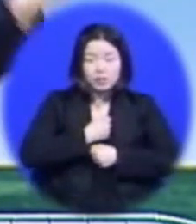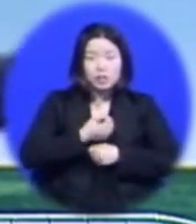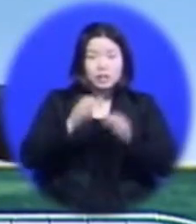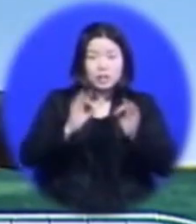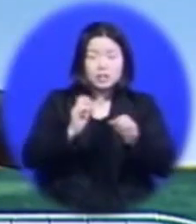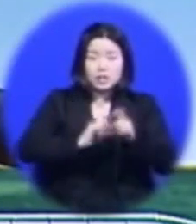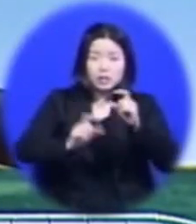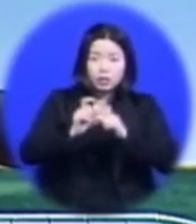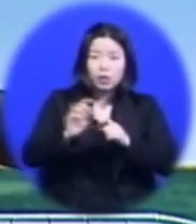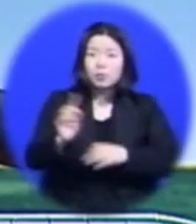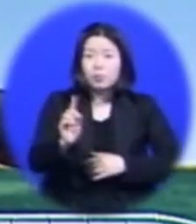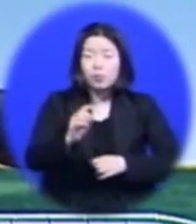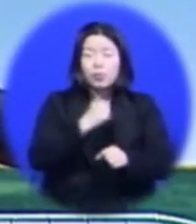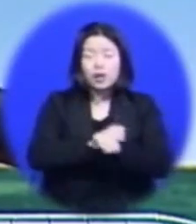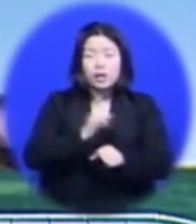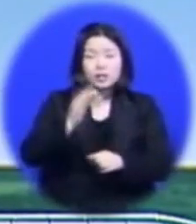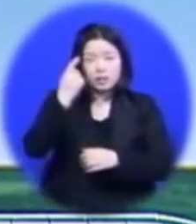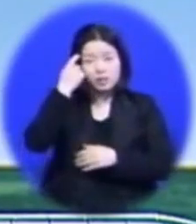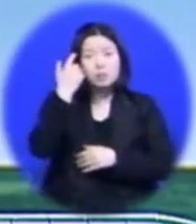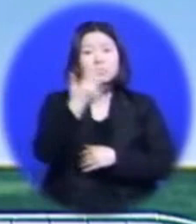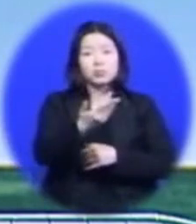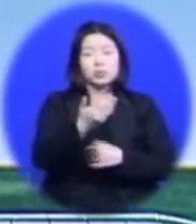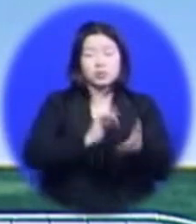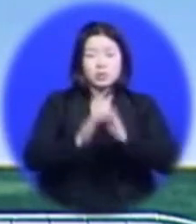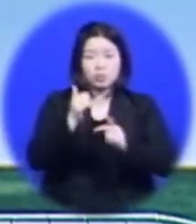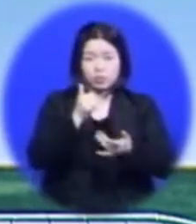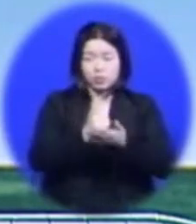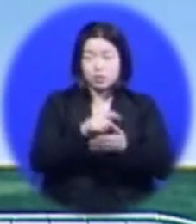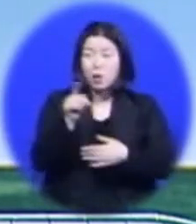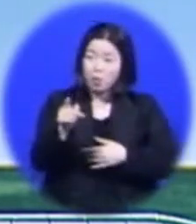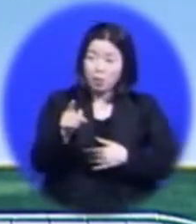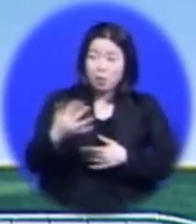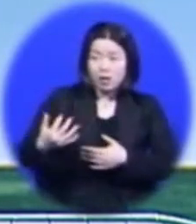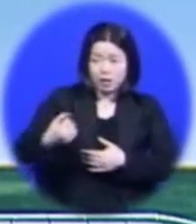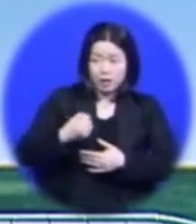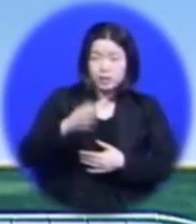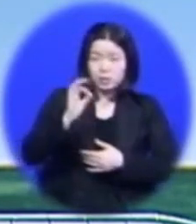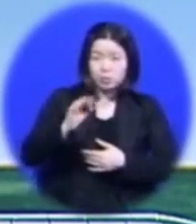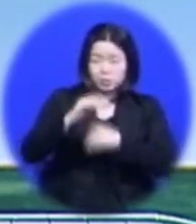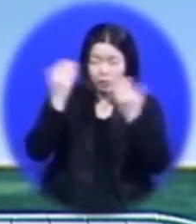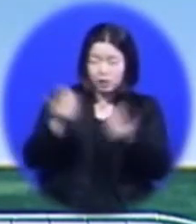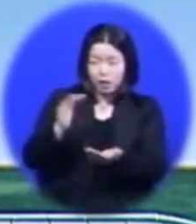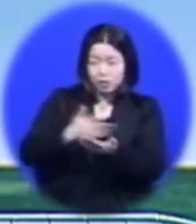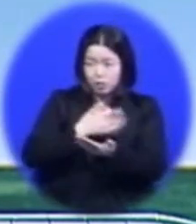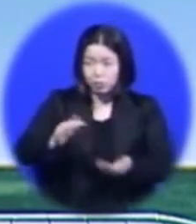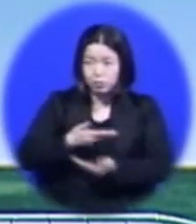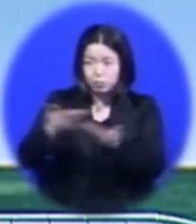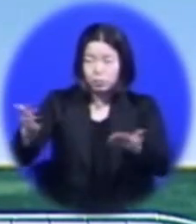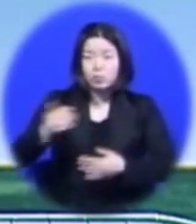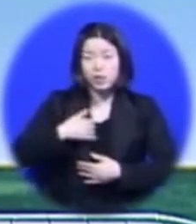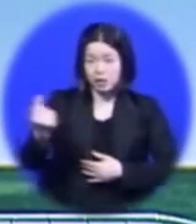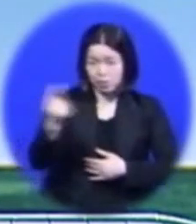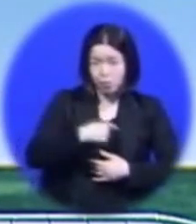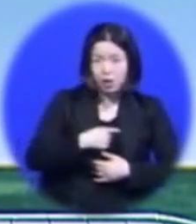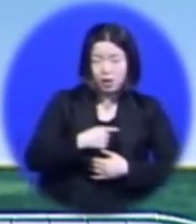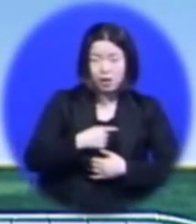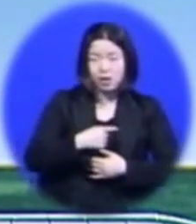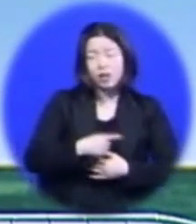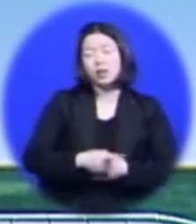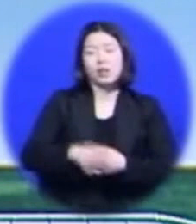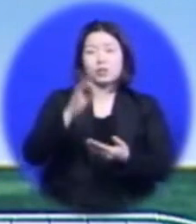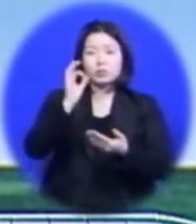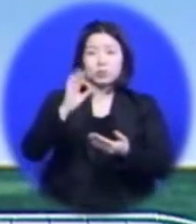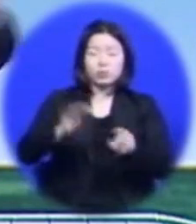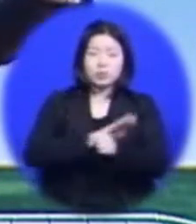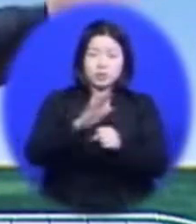뭘 더 제가 해야 됩니까? 예수님께서 그러면 너 가진 돈을 다 나눠주고 나에게 와라. 돈을 사랑하기